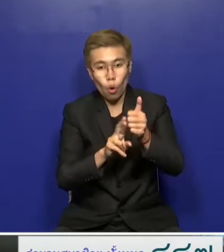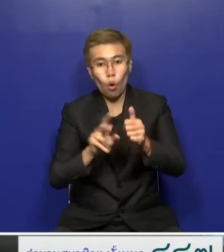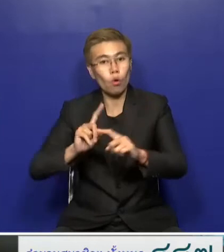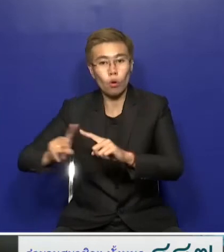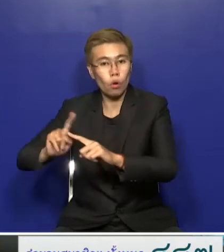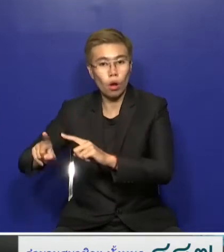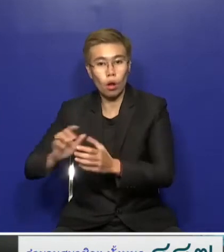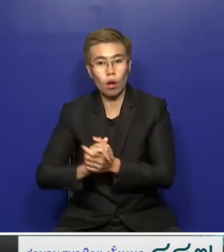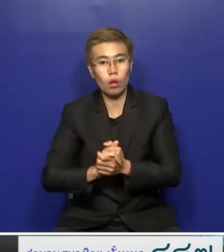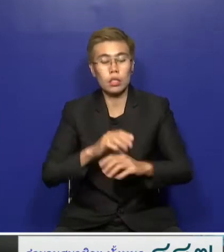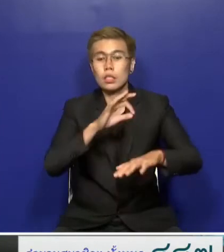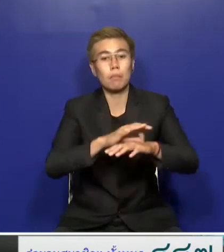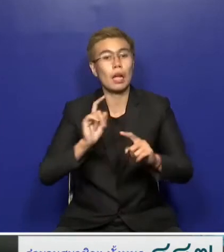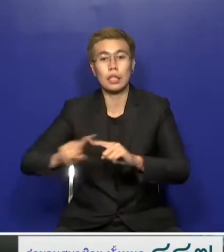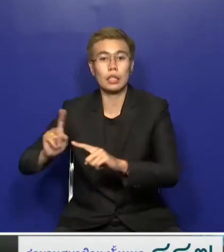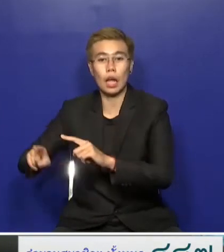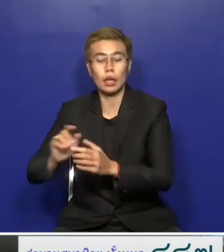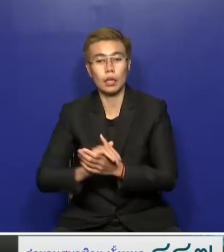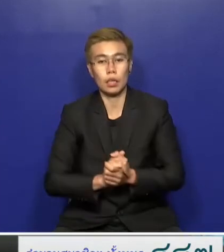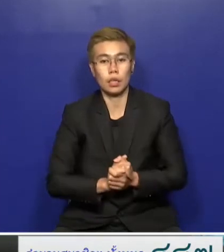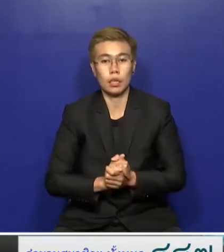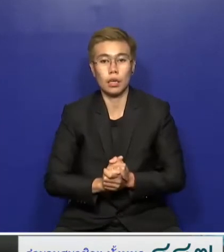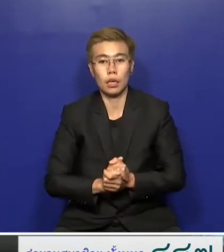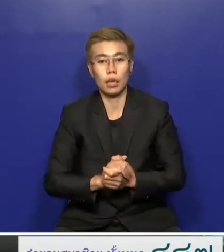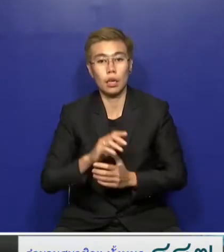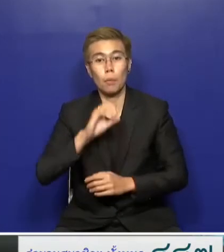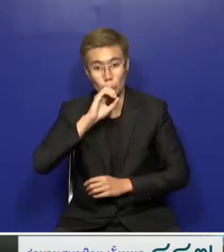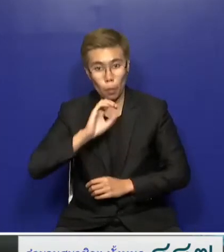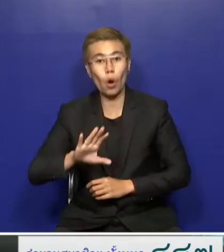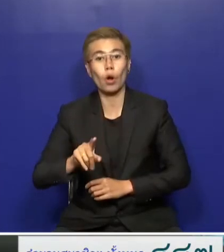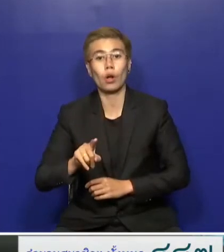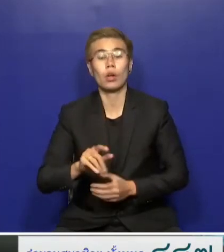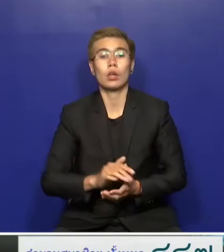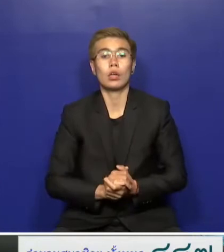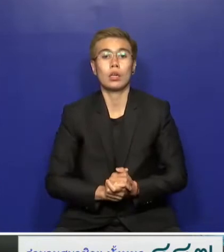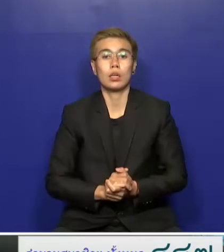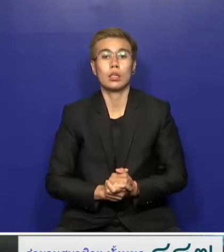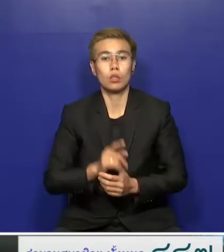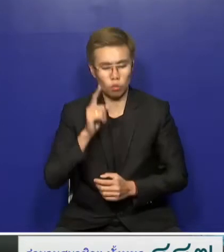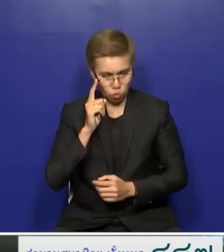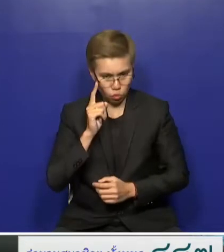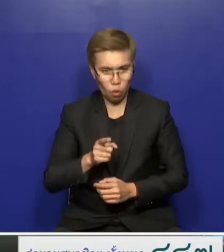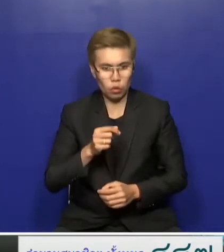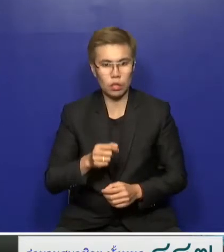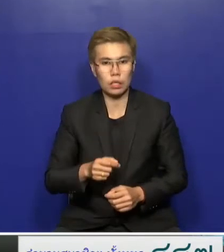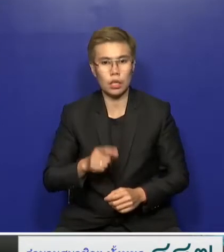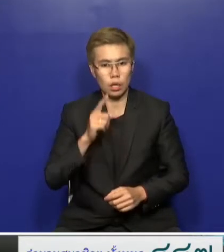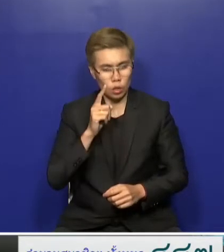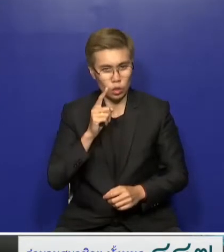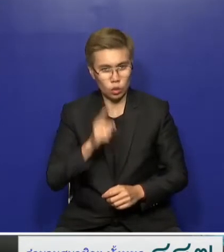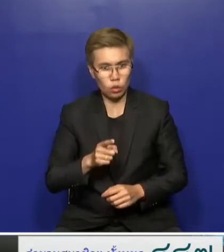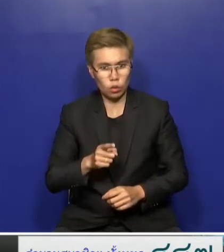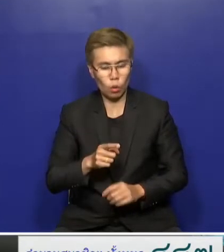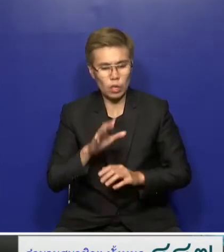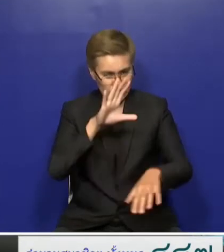บุคคลระดับสูงในประเทศไทยยืนยันนะครับว่าจะต้องจัดการเด็ดขาดในการกระบวนการลักลอบเข้า